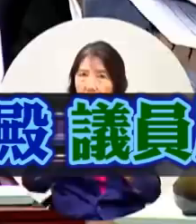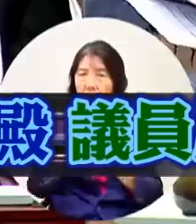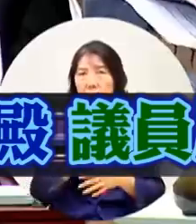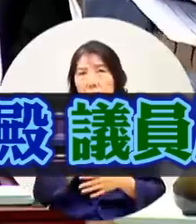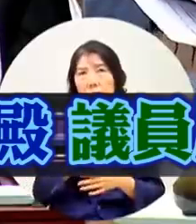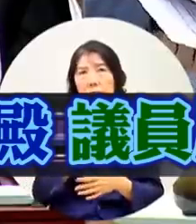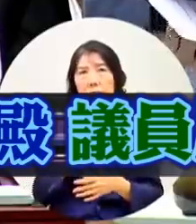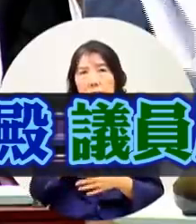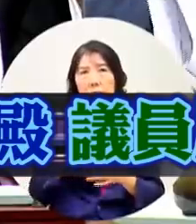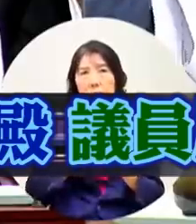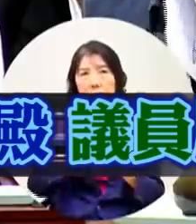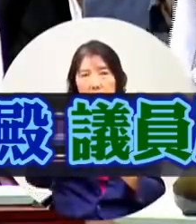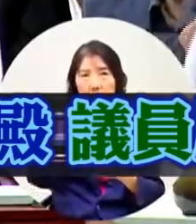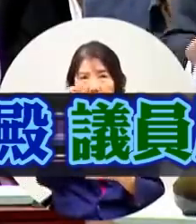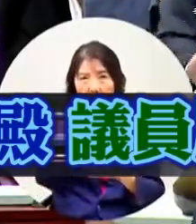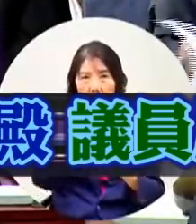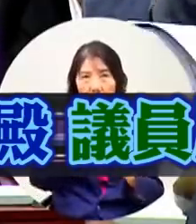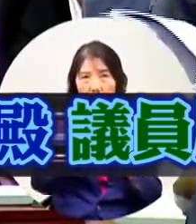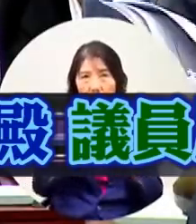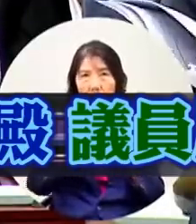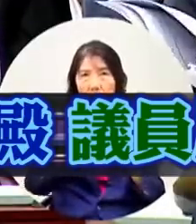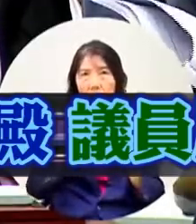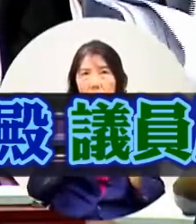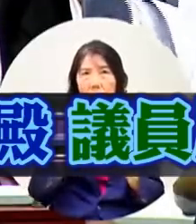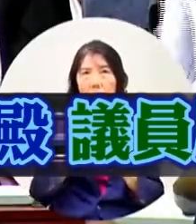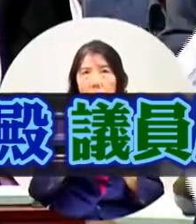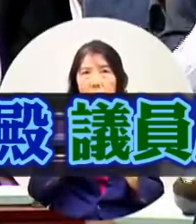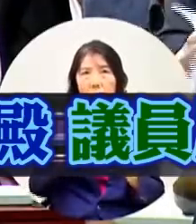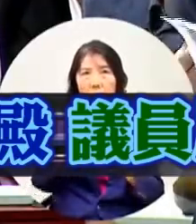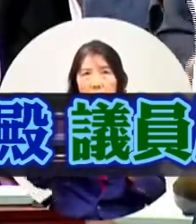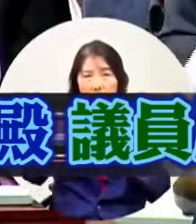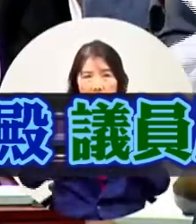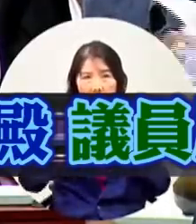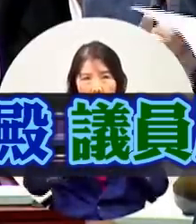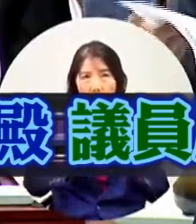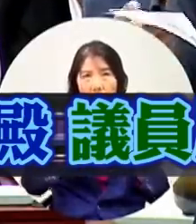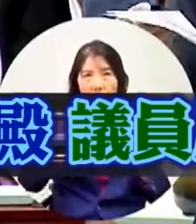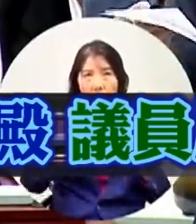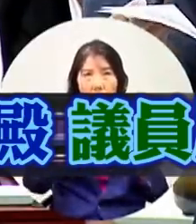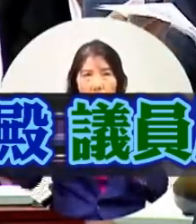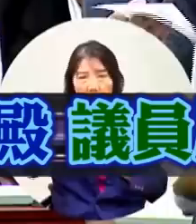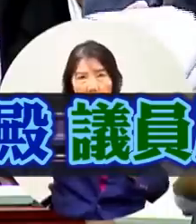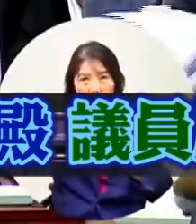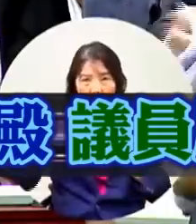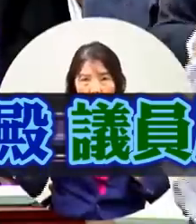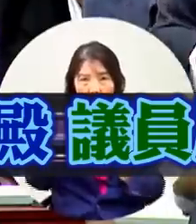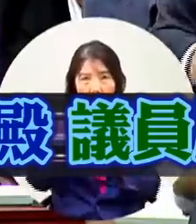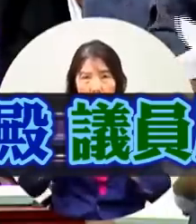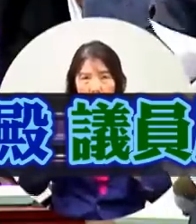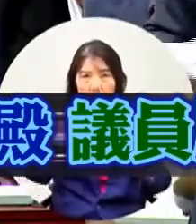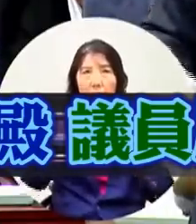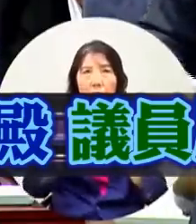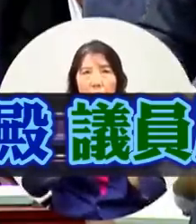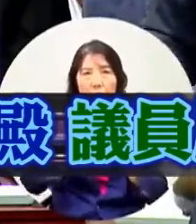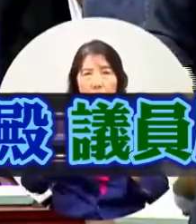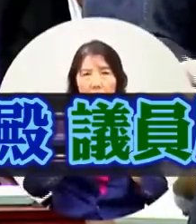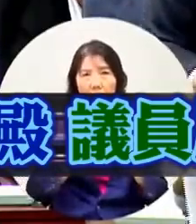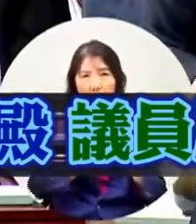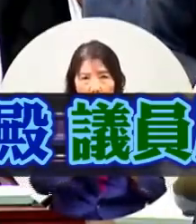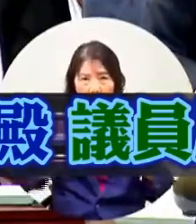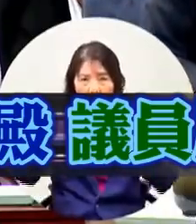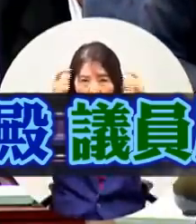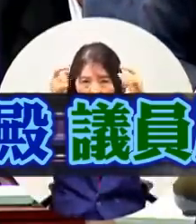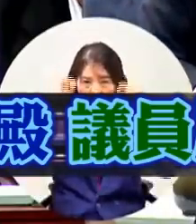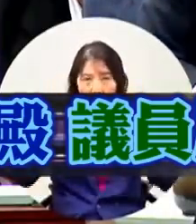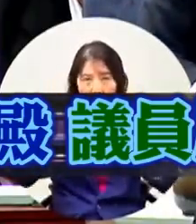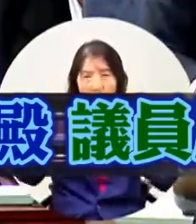员报告，我刚刚已经特别强调，带来的就业人口跟周边的经济的发展，会带动整个高雄的发